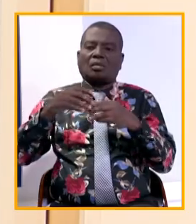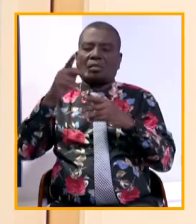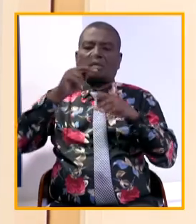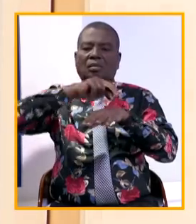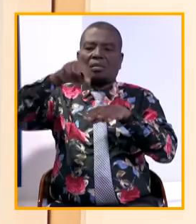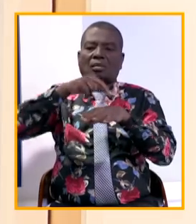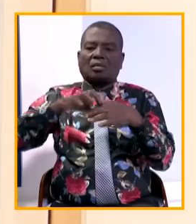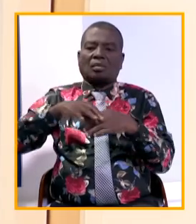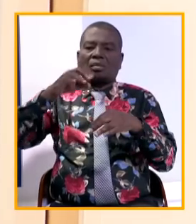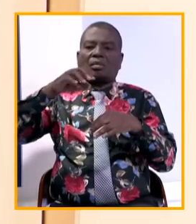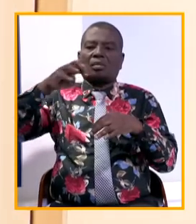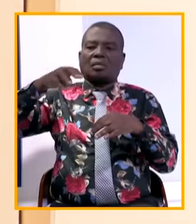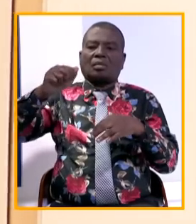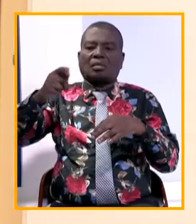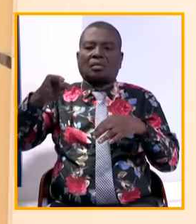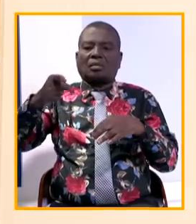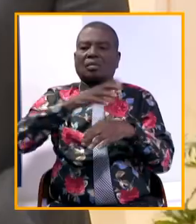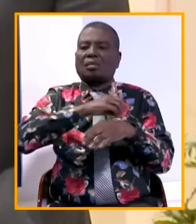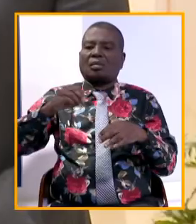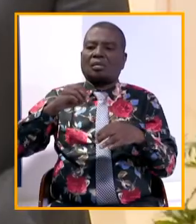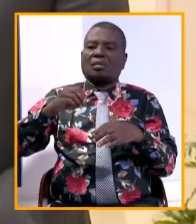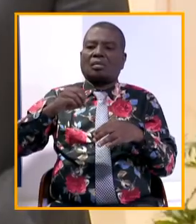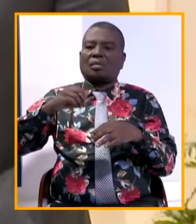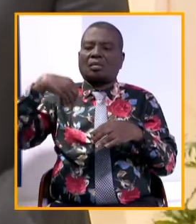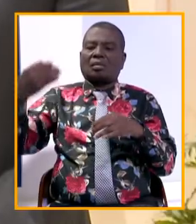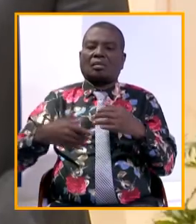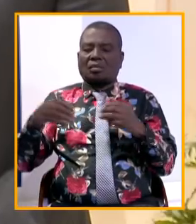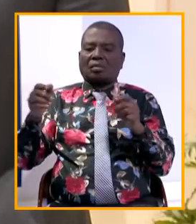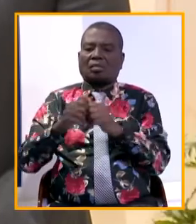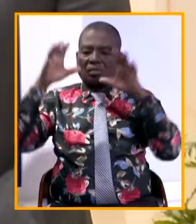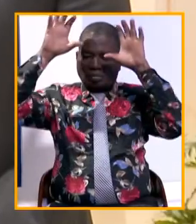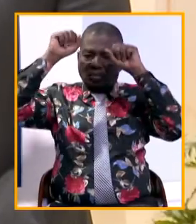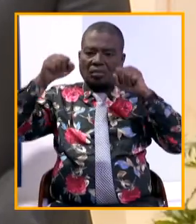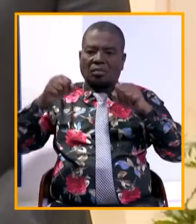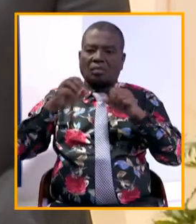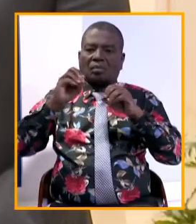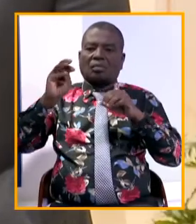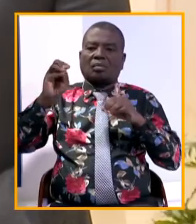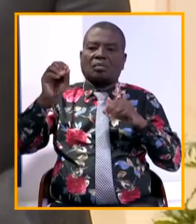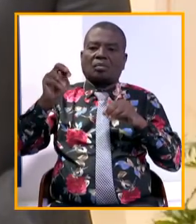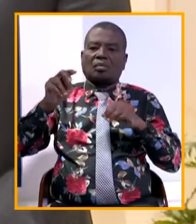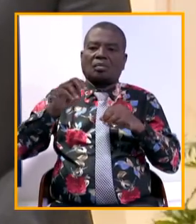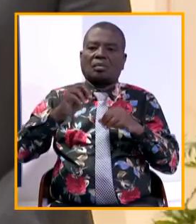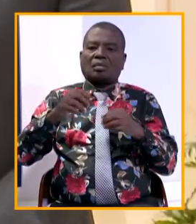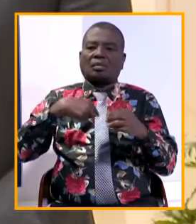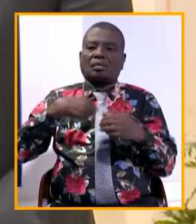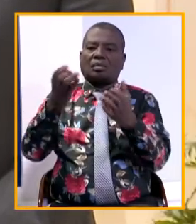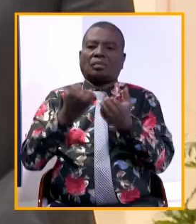Madagascar. Ce dernier a été reçu en tant qu'émissaire du président des Comores. Je voudrais